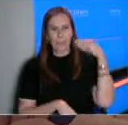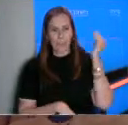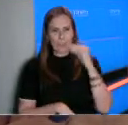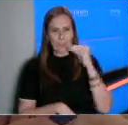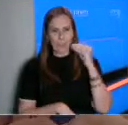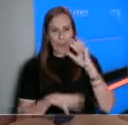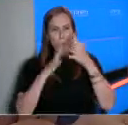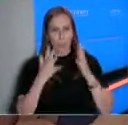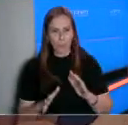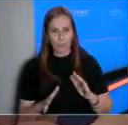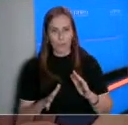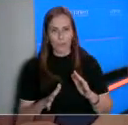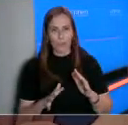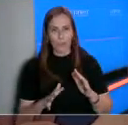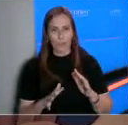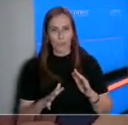ספר לאומנויות.